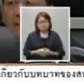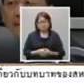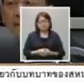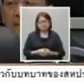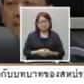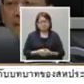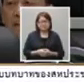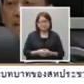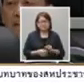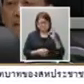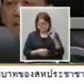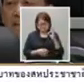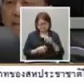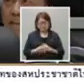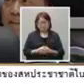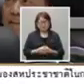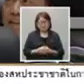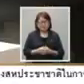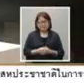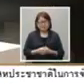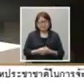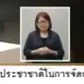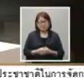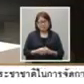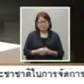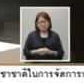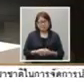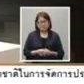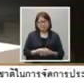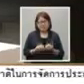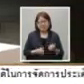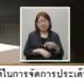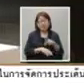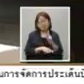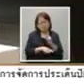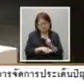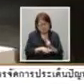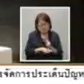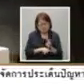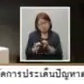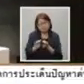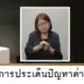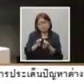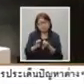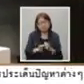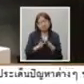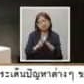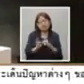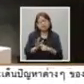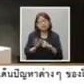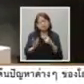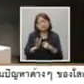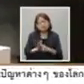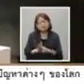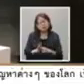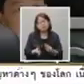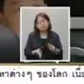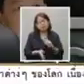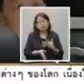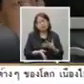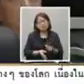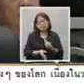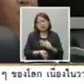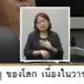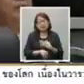เอาละครับ ยังไม่ถอนนะ ท่านได้พูดได้เหตุผลมาเพื่อจะไม่ให้ผมอภิปรายในประเด็นนี้นะ